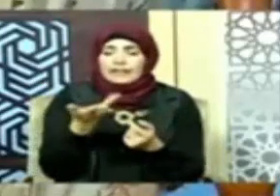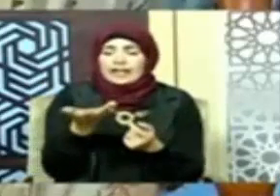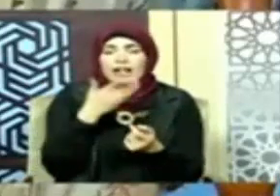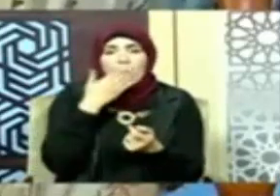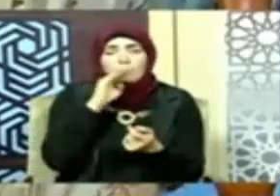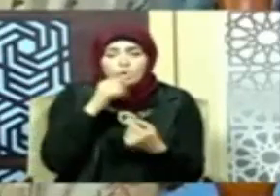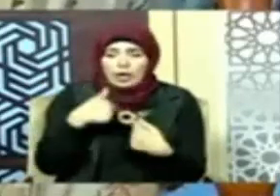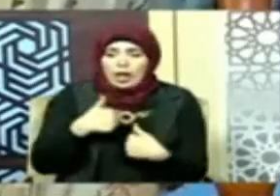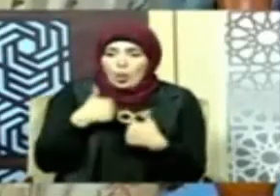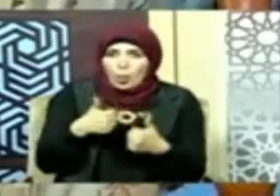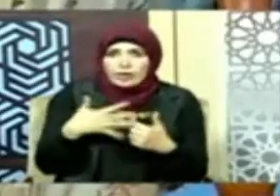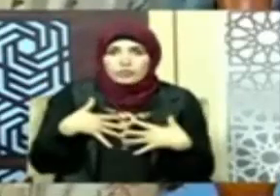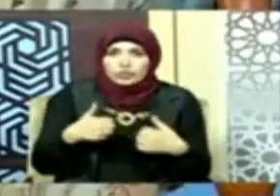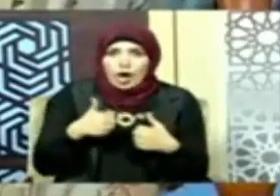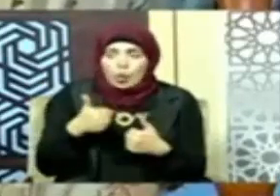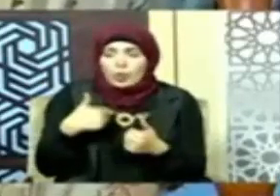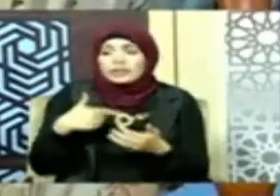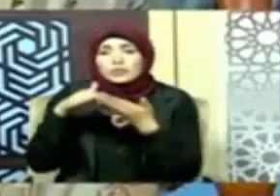حاجات.